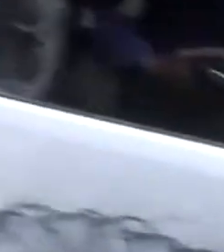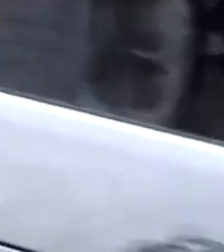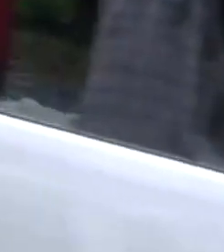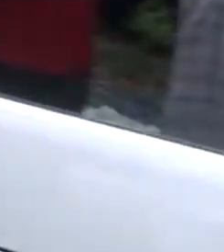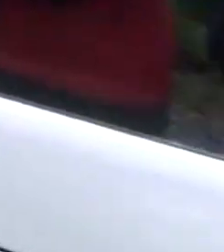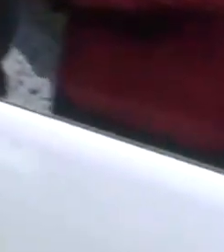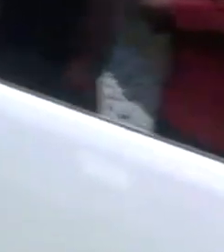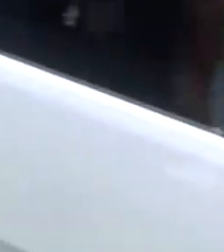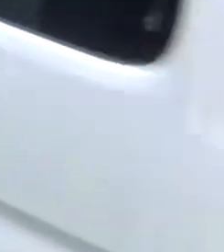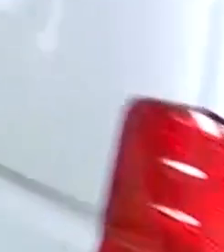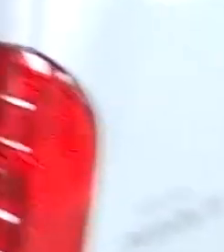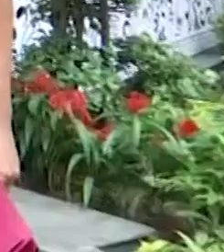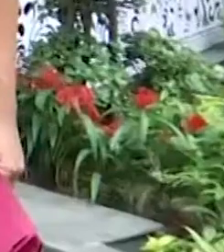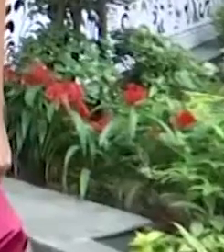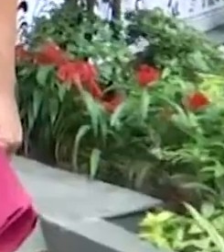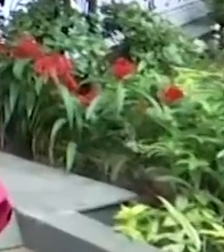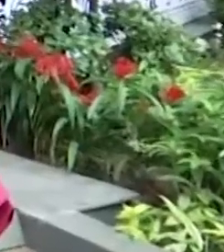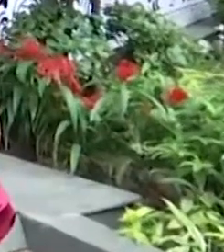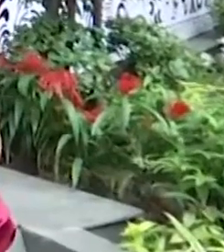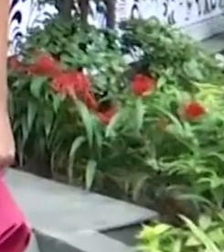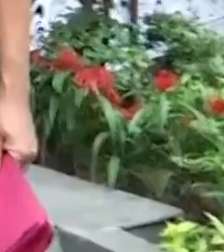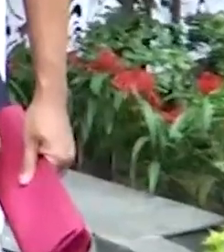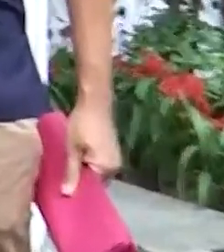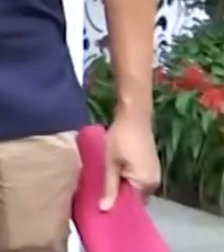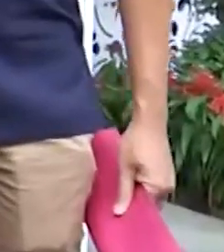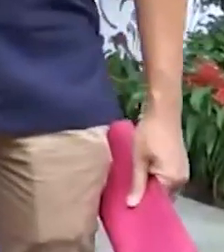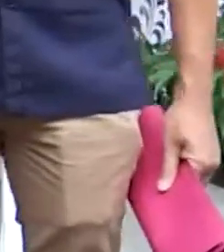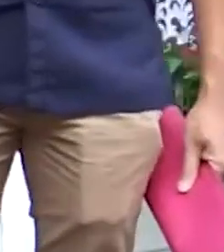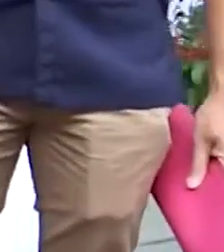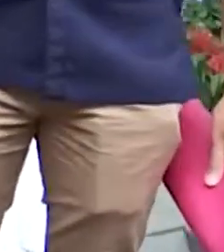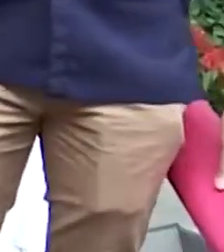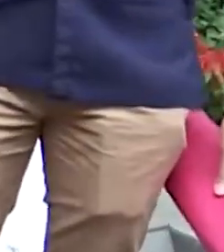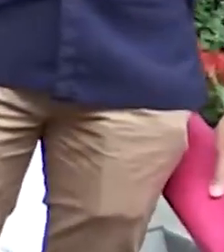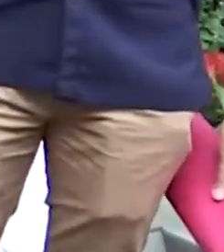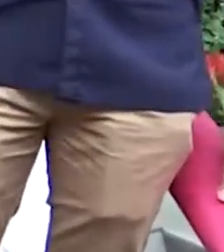kooperatif. Tersangka bahkan berpura-pura sakit dan meminta untuk dirawat inap.